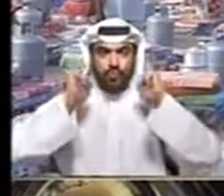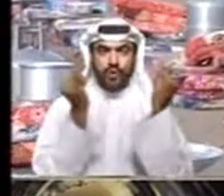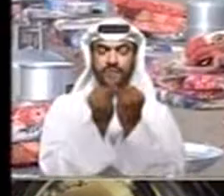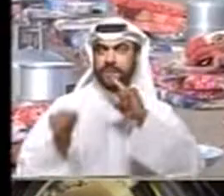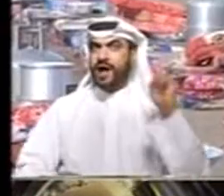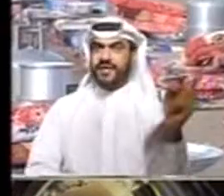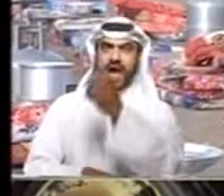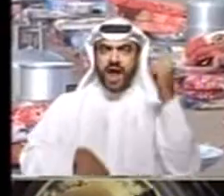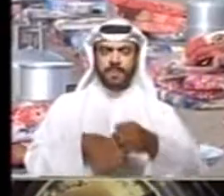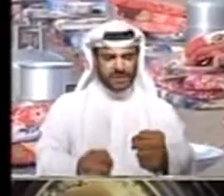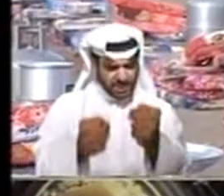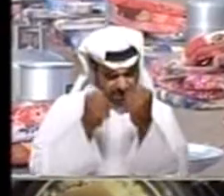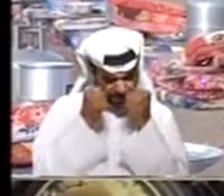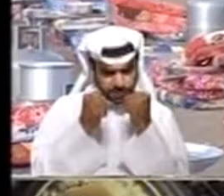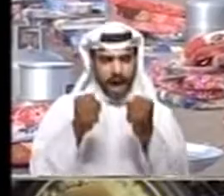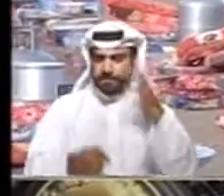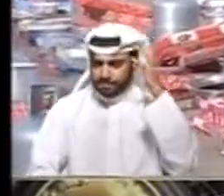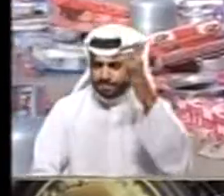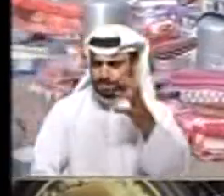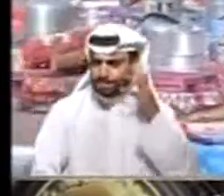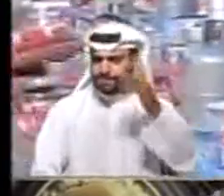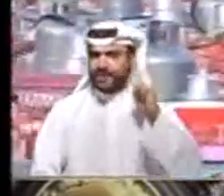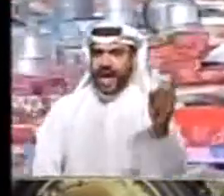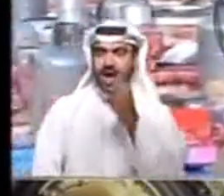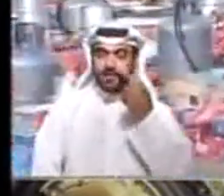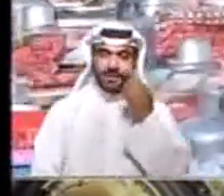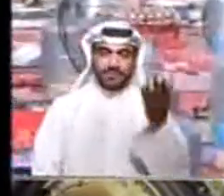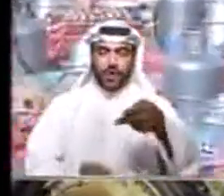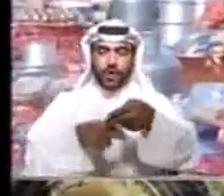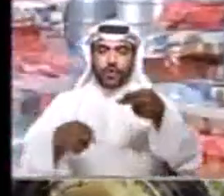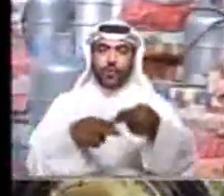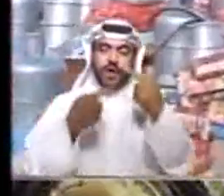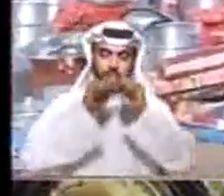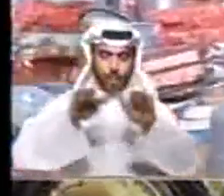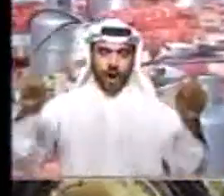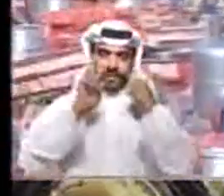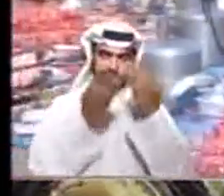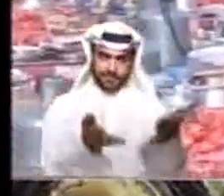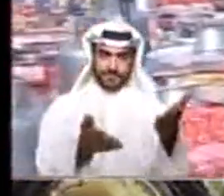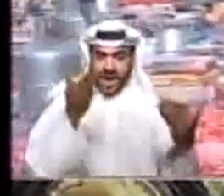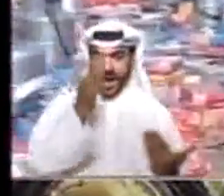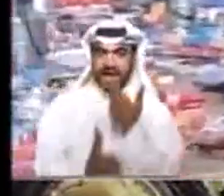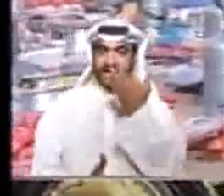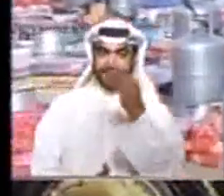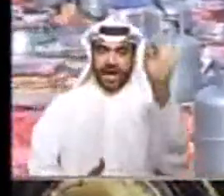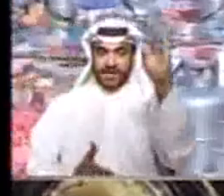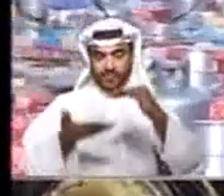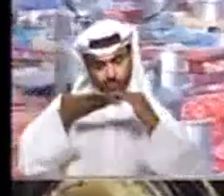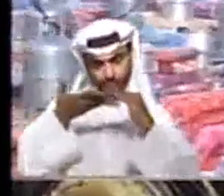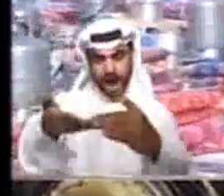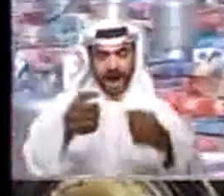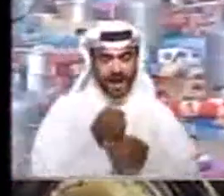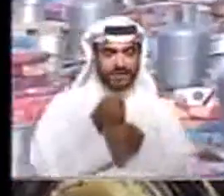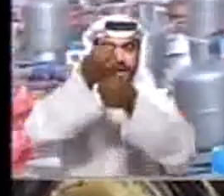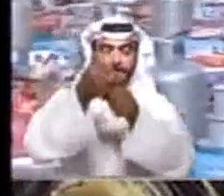الإنسانية بأنه مقلق للغاية. فها هي دولة الكويت تدخل مرحلة جديدة من الدعم لليمنيين